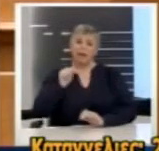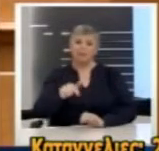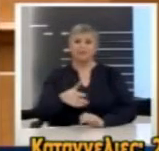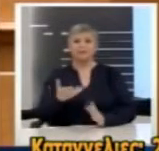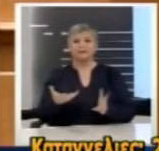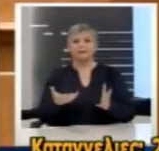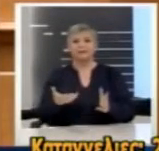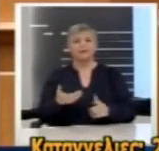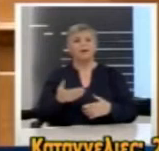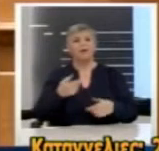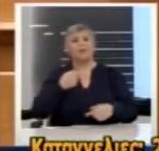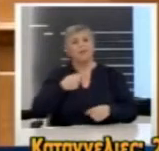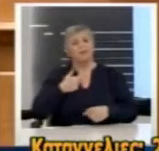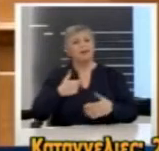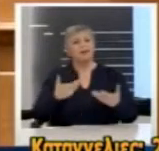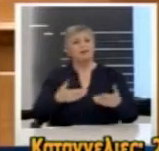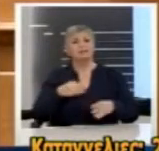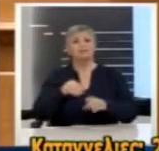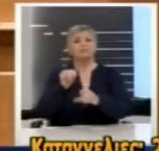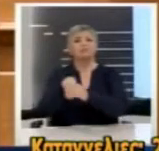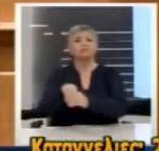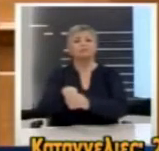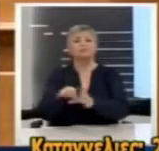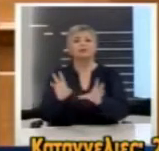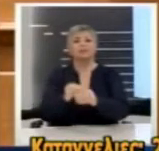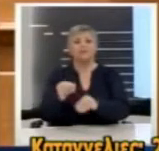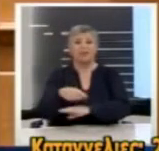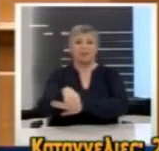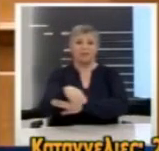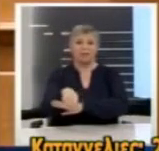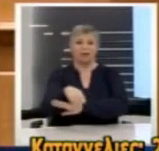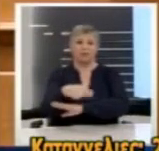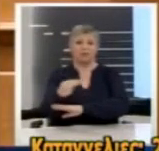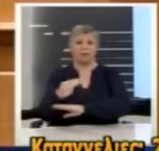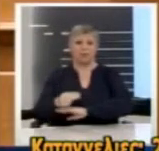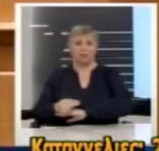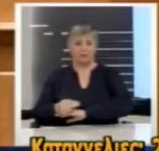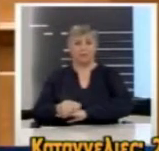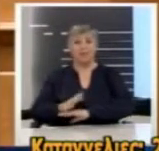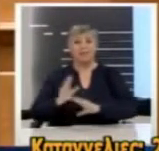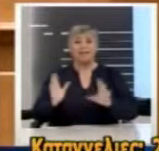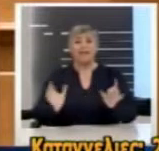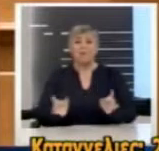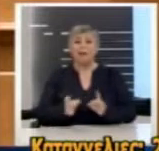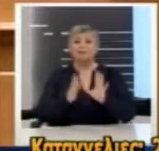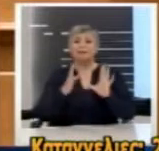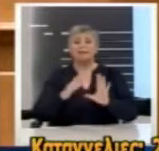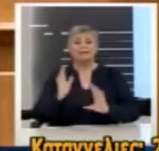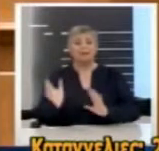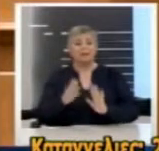δικαιοσύνης ή το να επιτίθεστε στη δικαιοσύνη όταν οι αποφάσεις της δεν σας